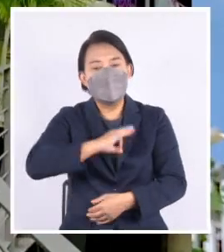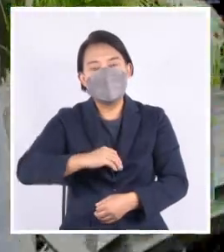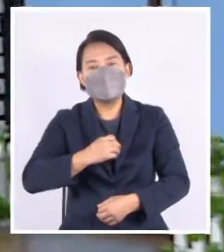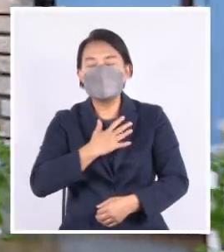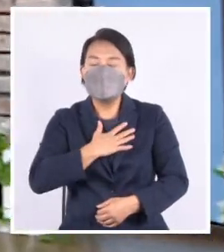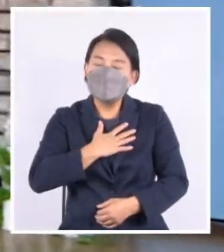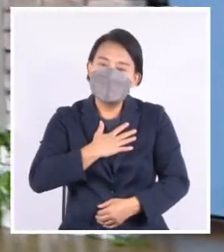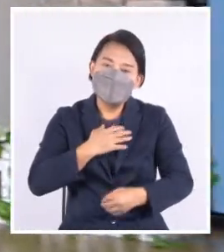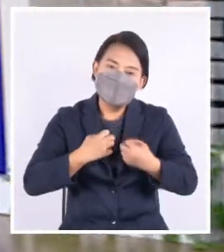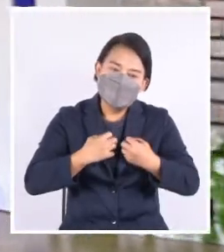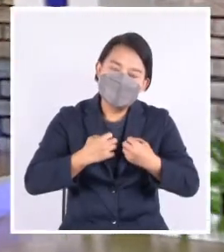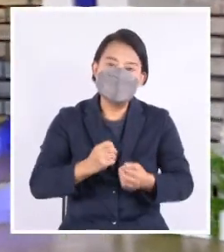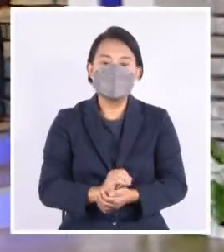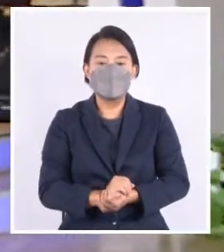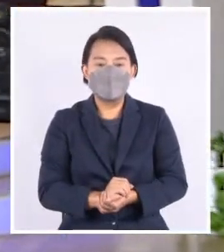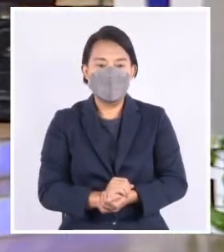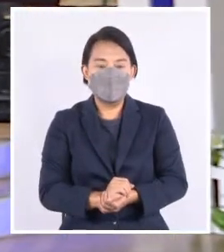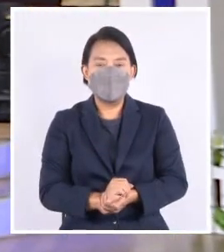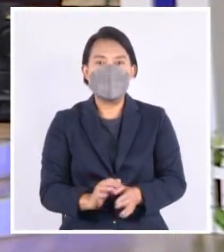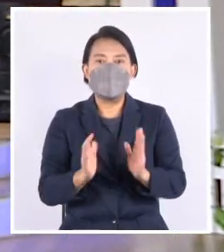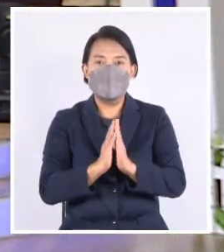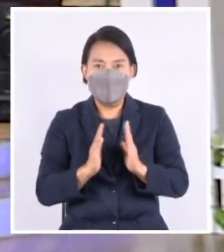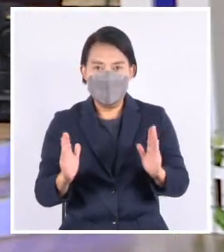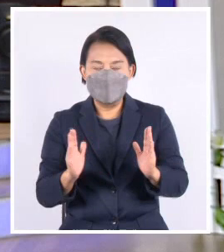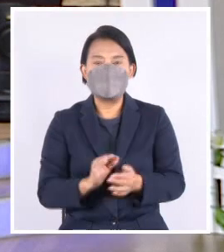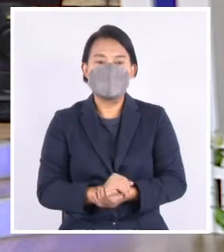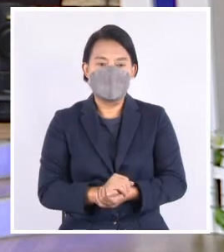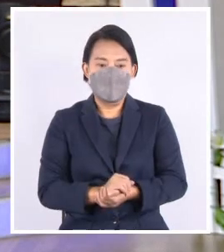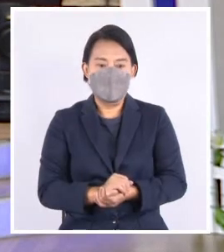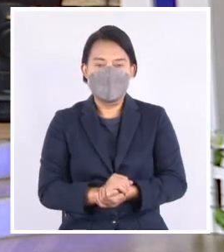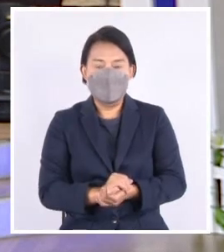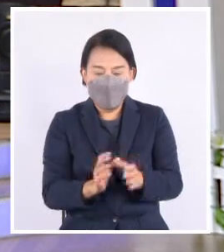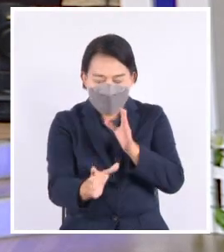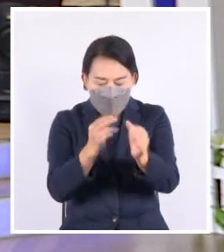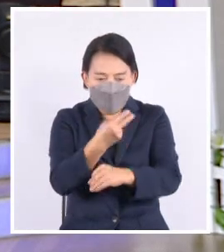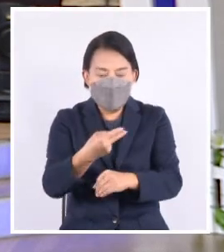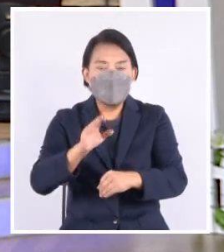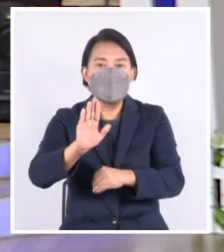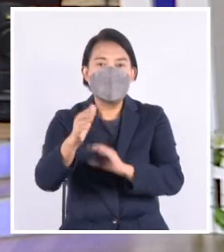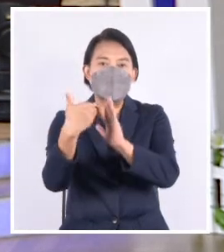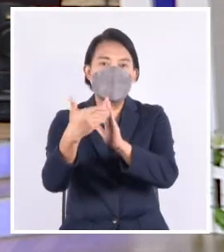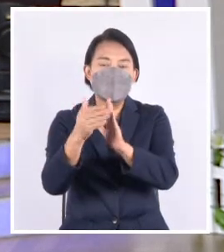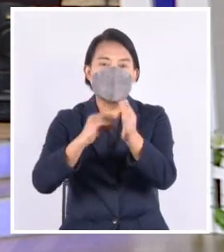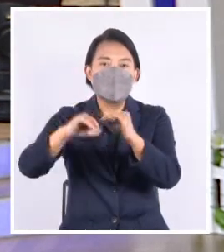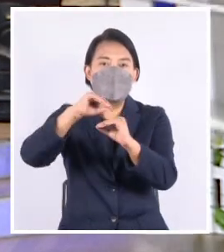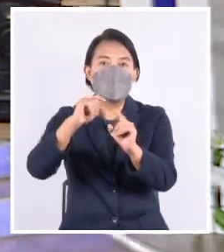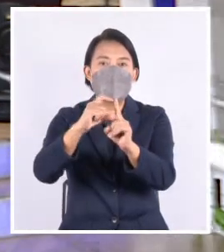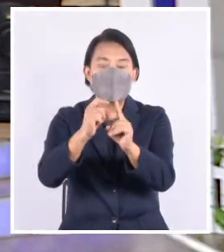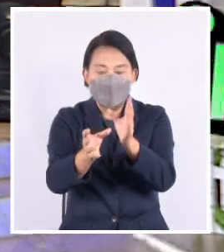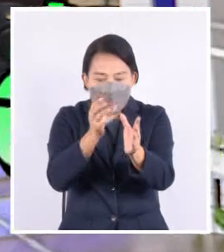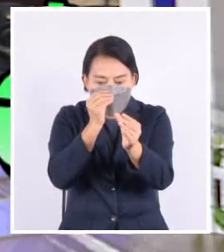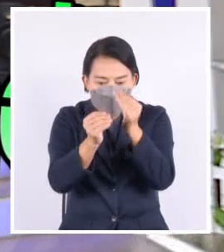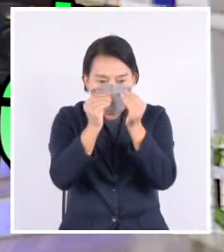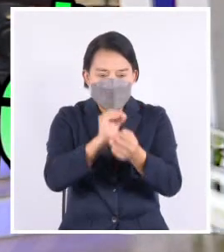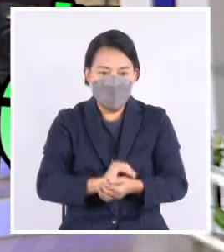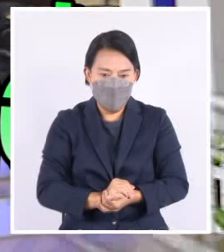ครับผม ขอบคุณพี่แป๊ะสุภาพชายมากเลยค่ะได้เรียนรู้ภาษาอีสานเพิ่มอีกหนึ่งคำแล้วนะคะถ้ากลุ้มใจ